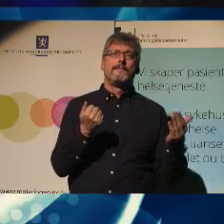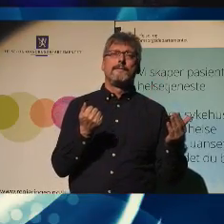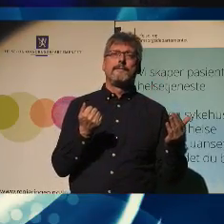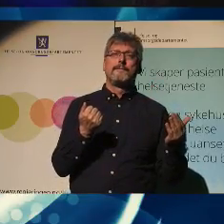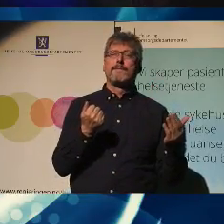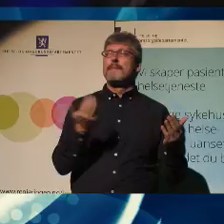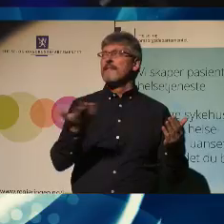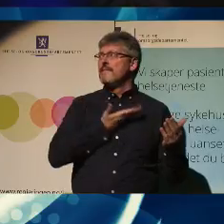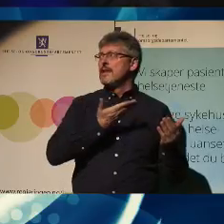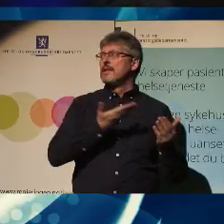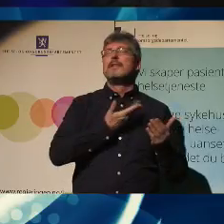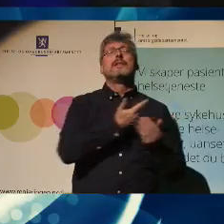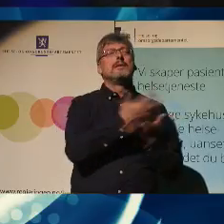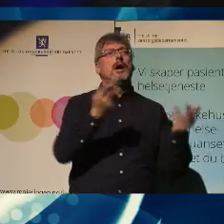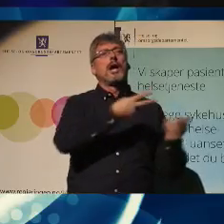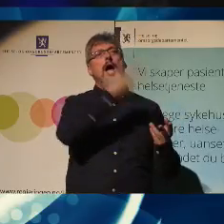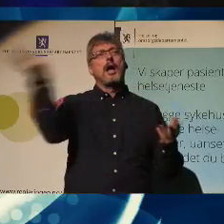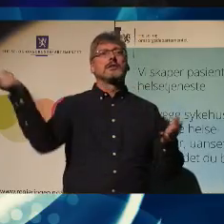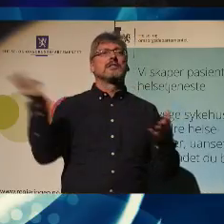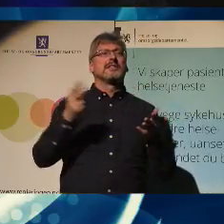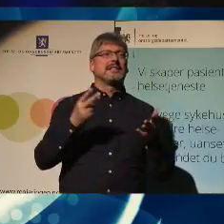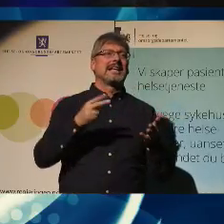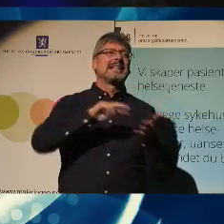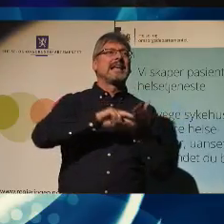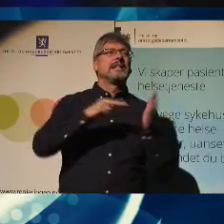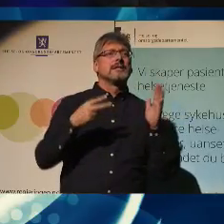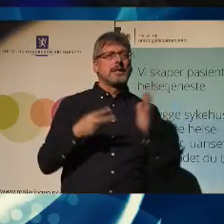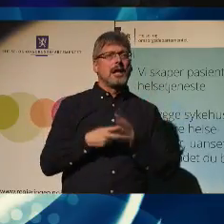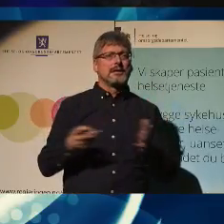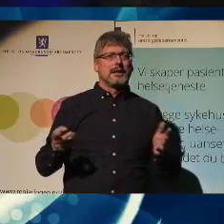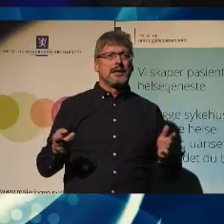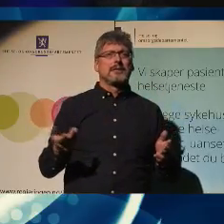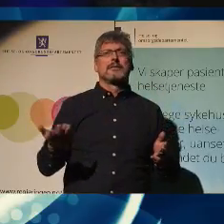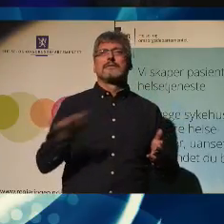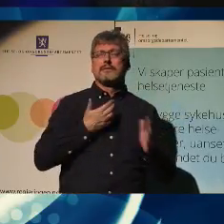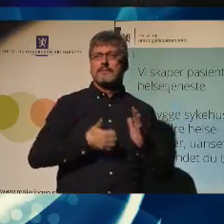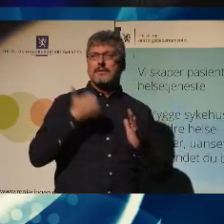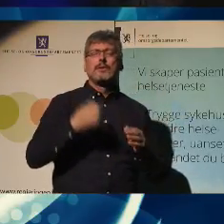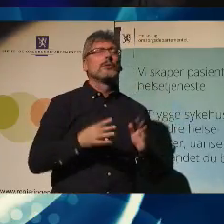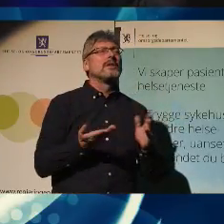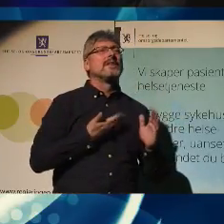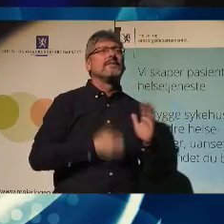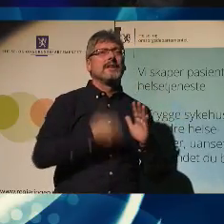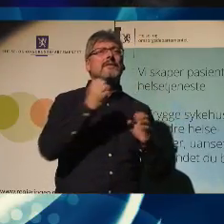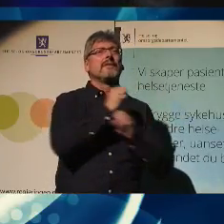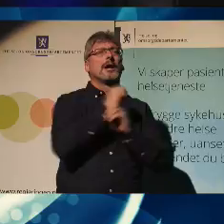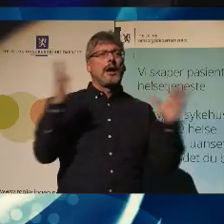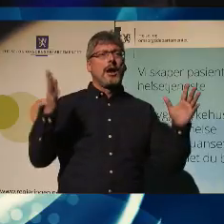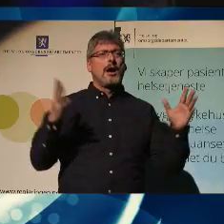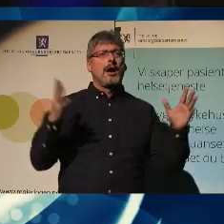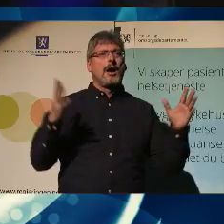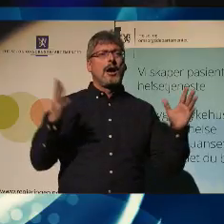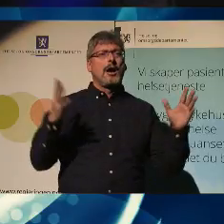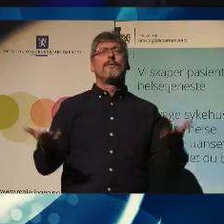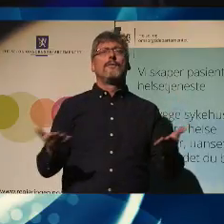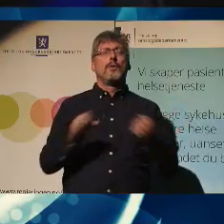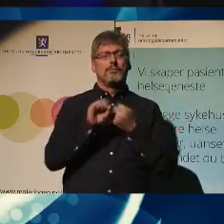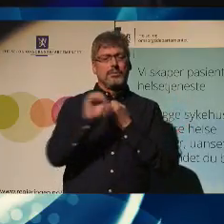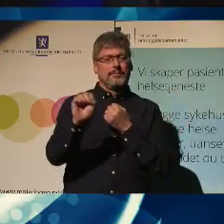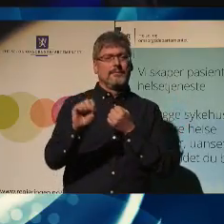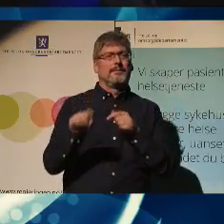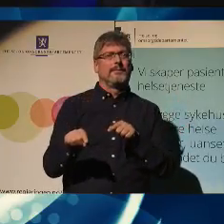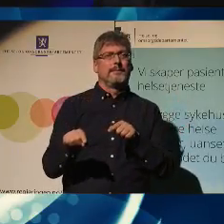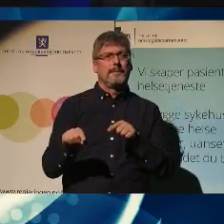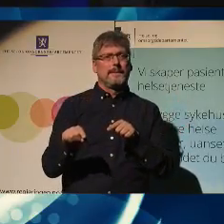av veldig mange andre tilstander. Så det veldig viktig, og det viktig at vi klarer å få